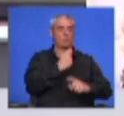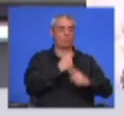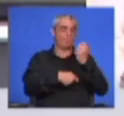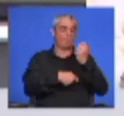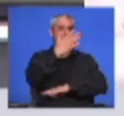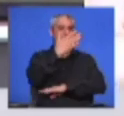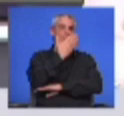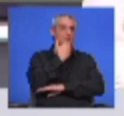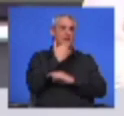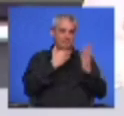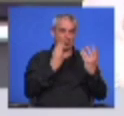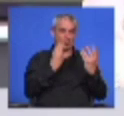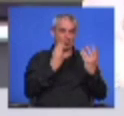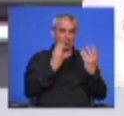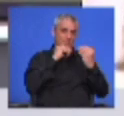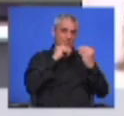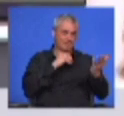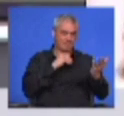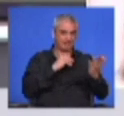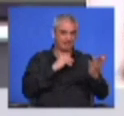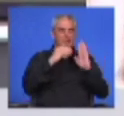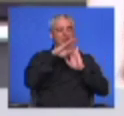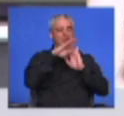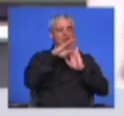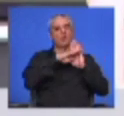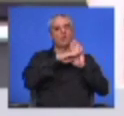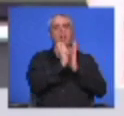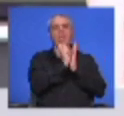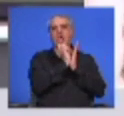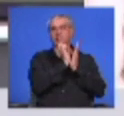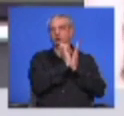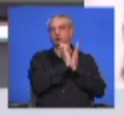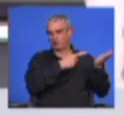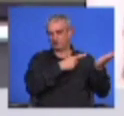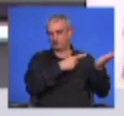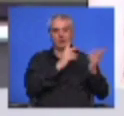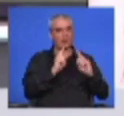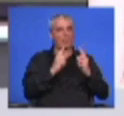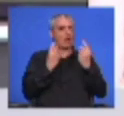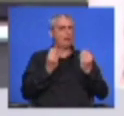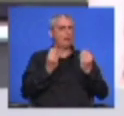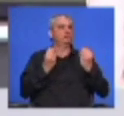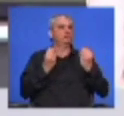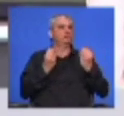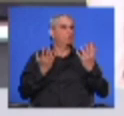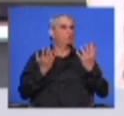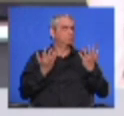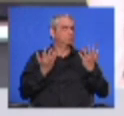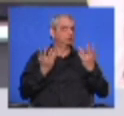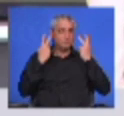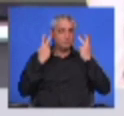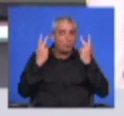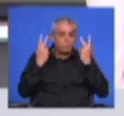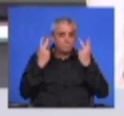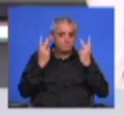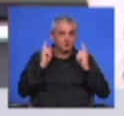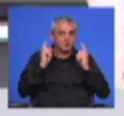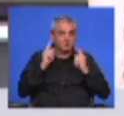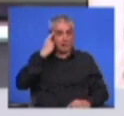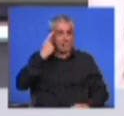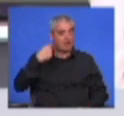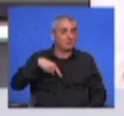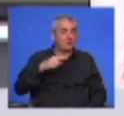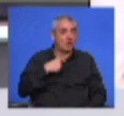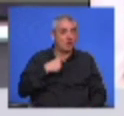ישראל, תכף נדבר על דירוג האשראי של מודיס וכו', קרה משהו משמעותי שצריך להדאיג אותנו?